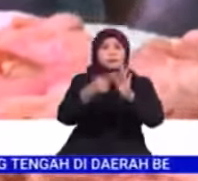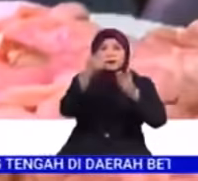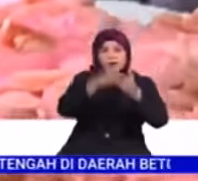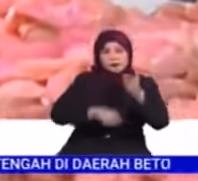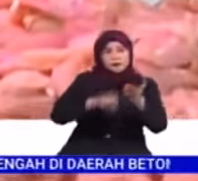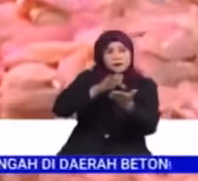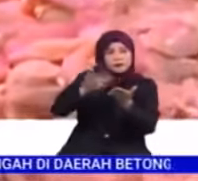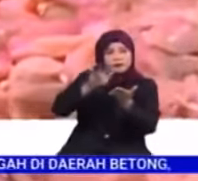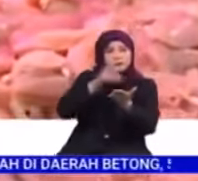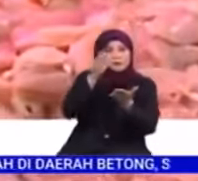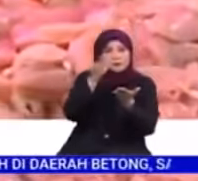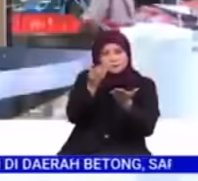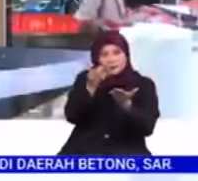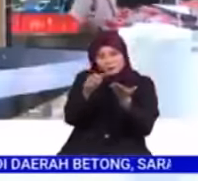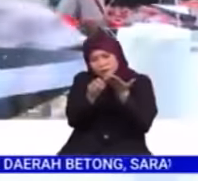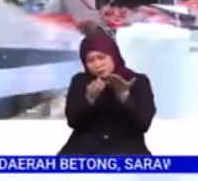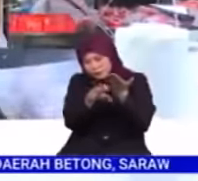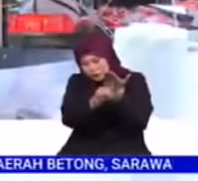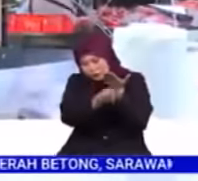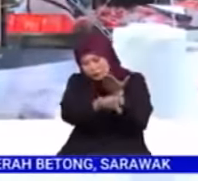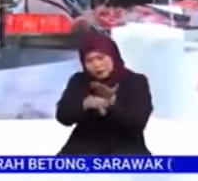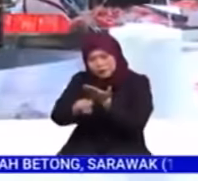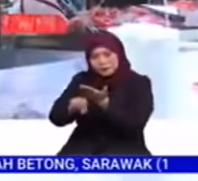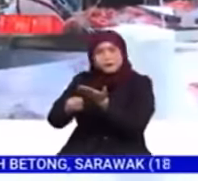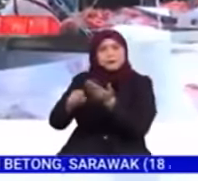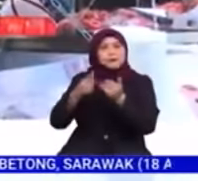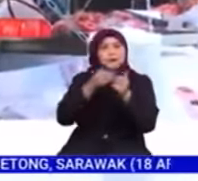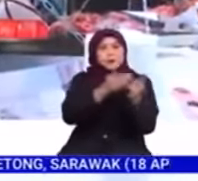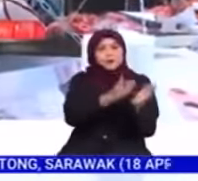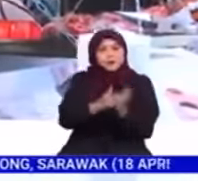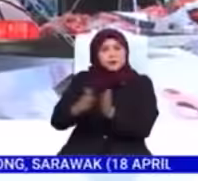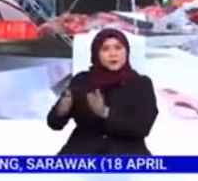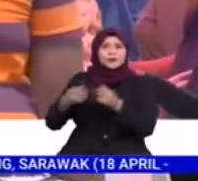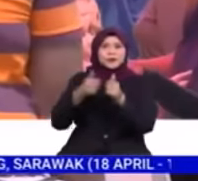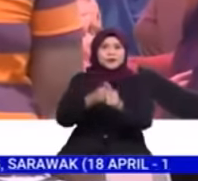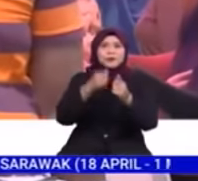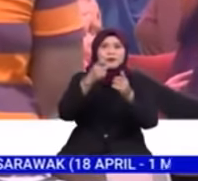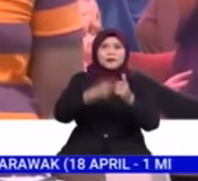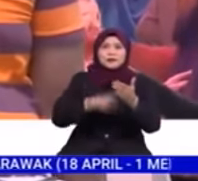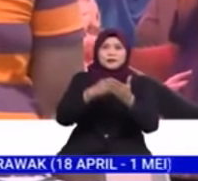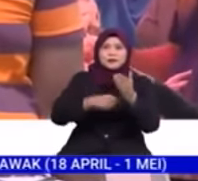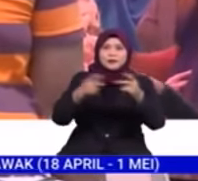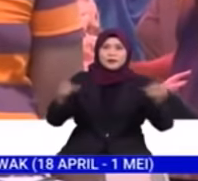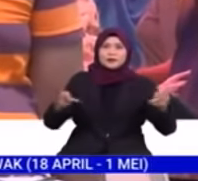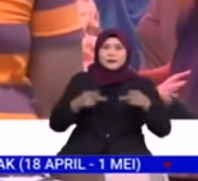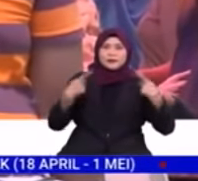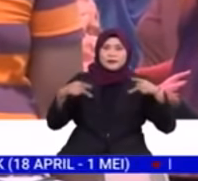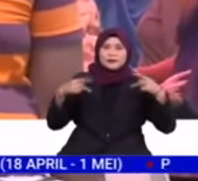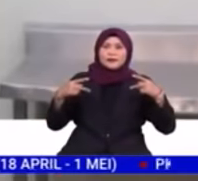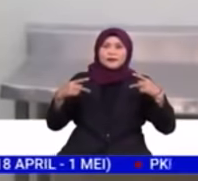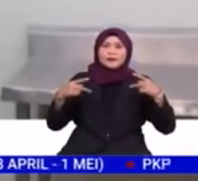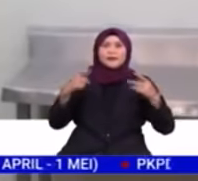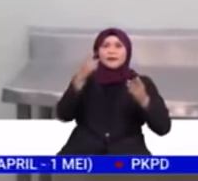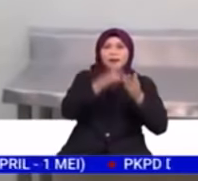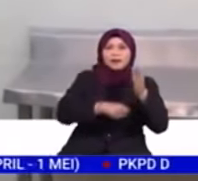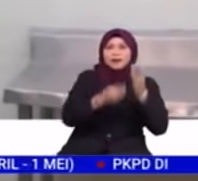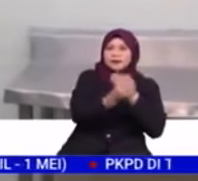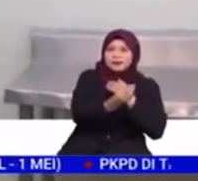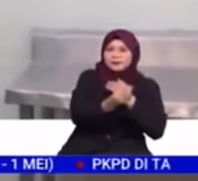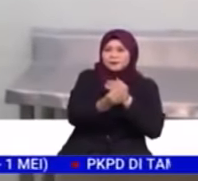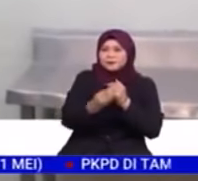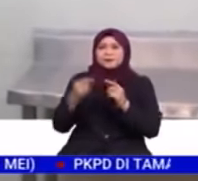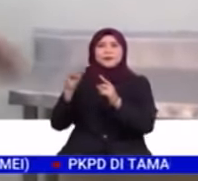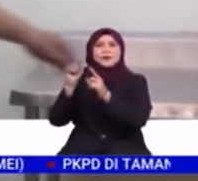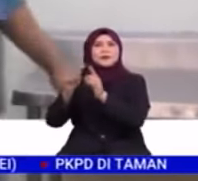harga aplikasi price kece di sutton ikut premis dan lokasi sejak harga dari yang terendah kepada